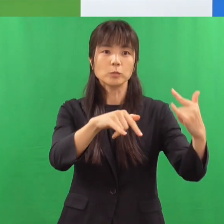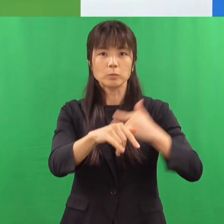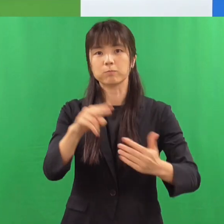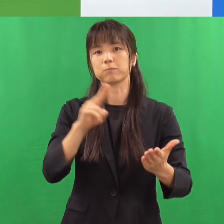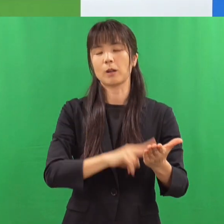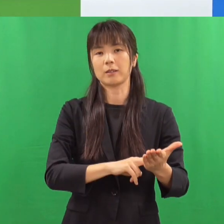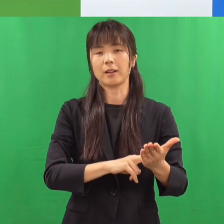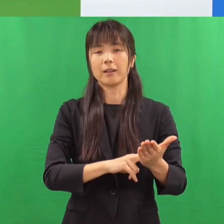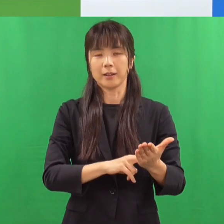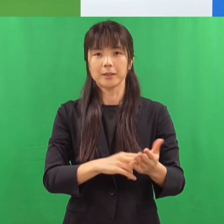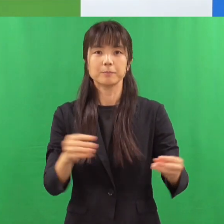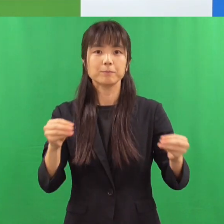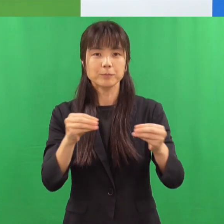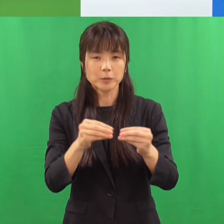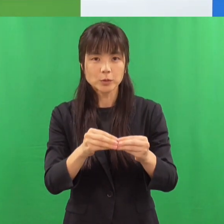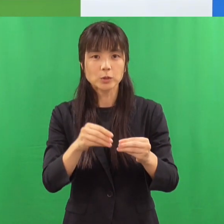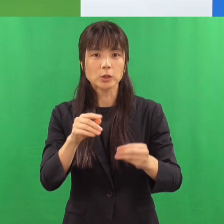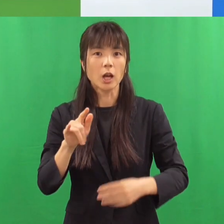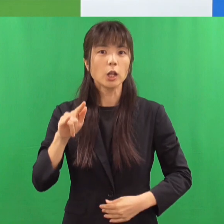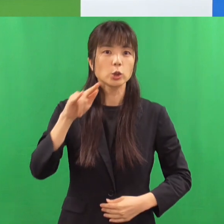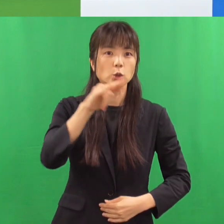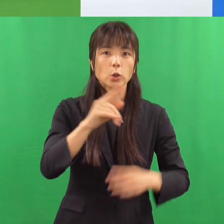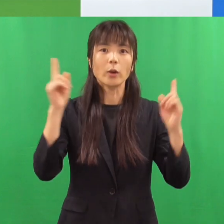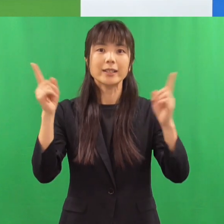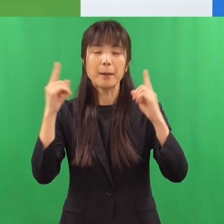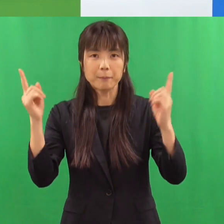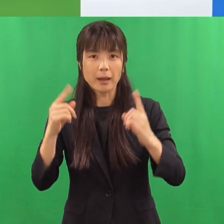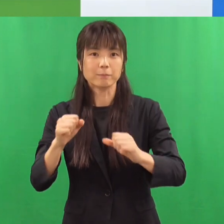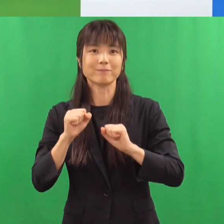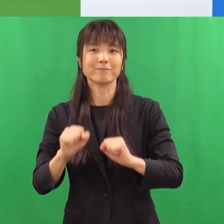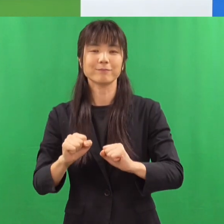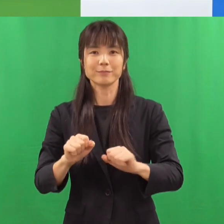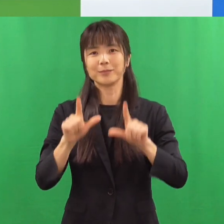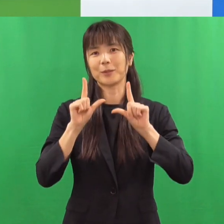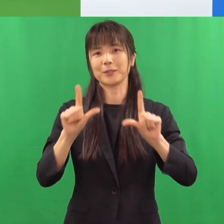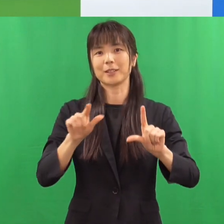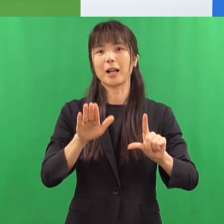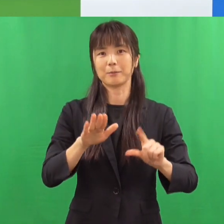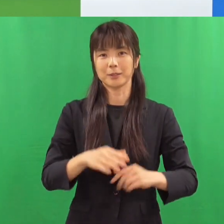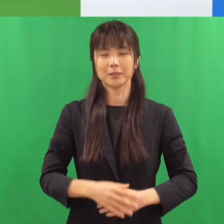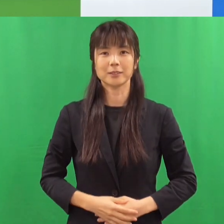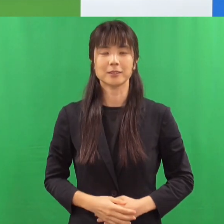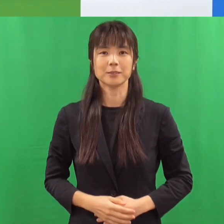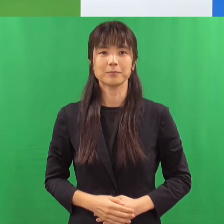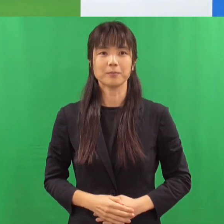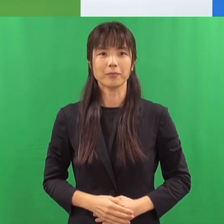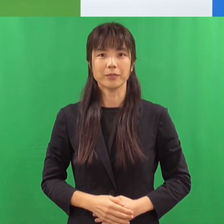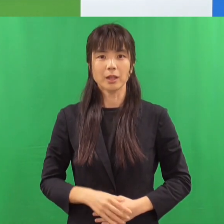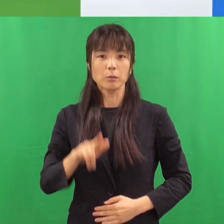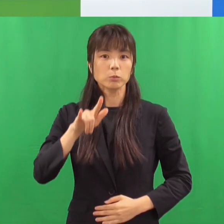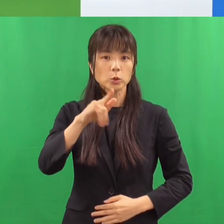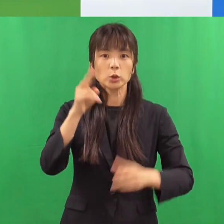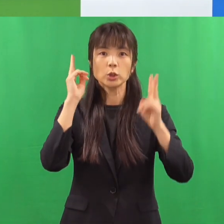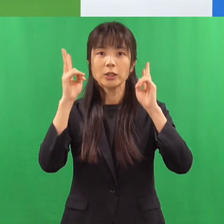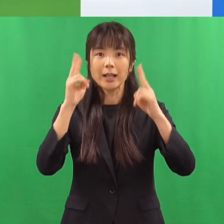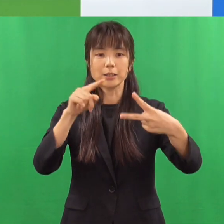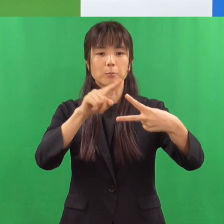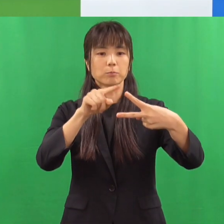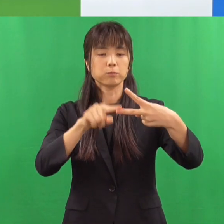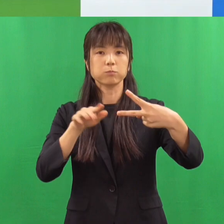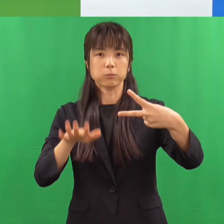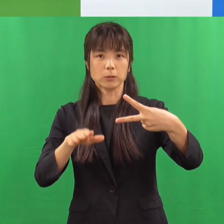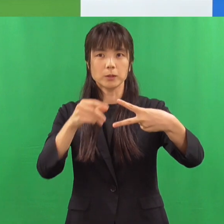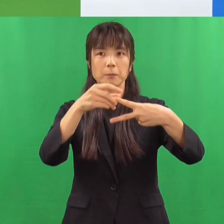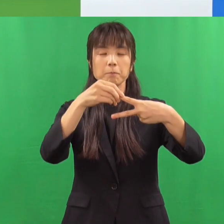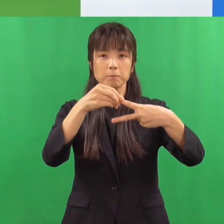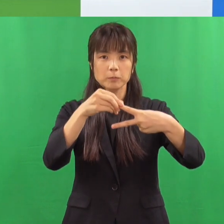及び香港線就航キャンペーンの実施についてお知らせをいたします。まず今年12月7日からグ